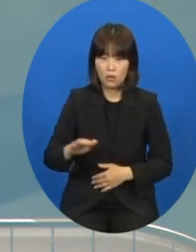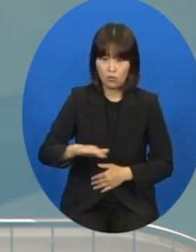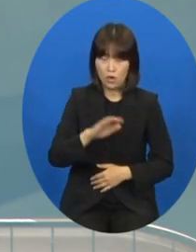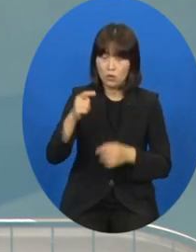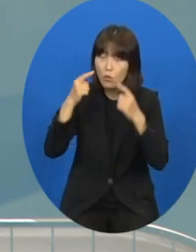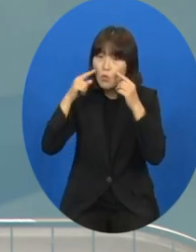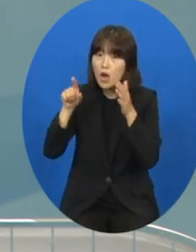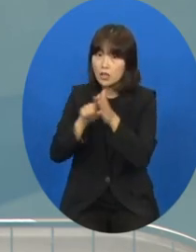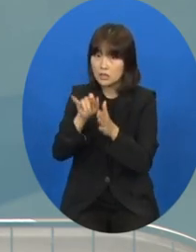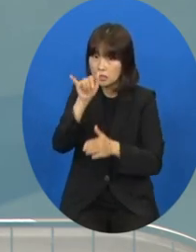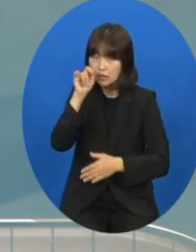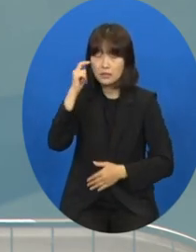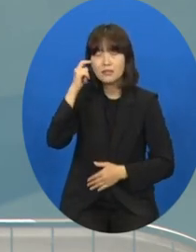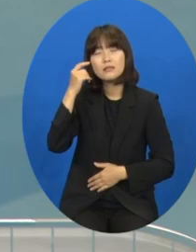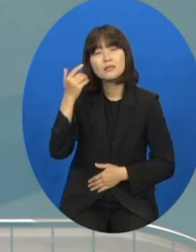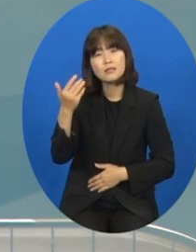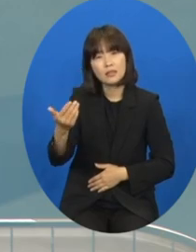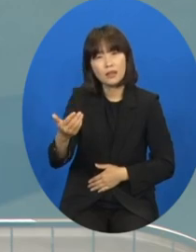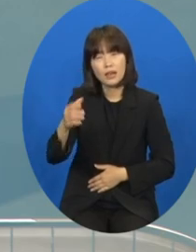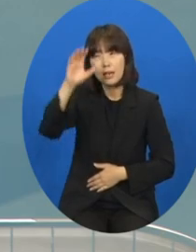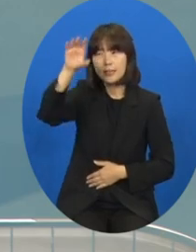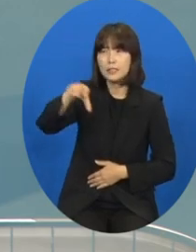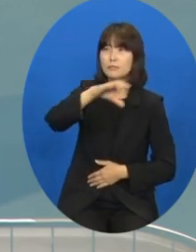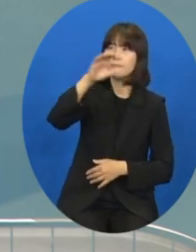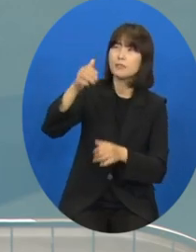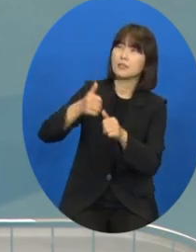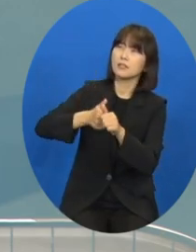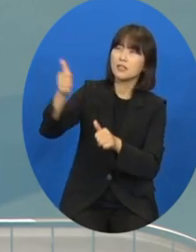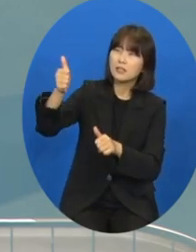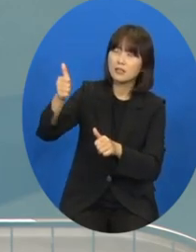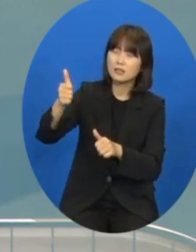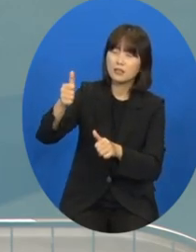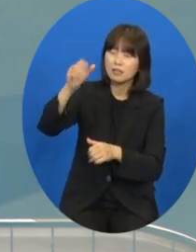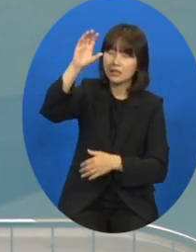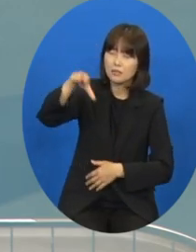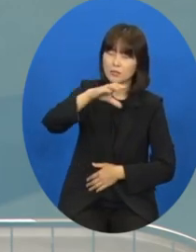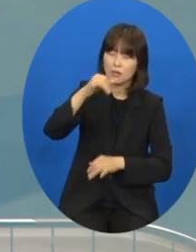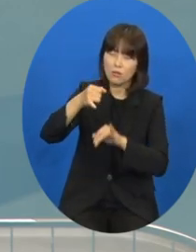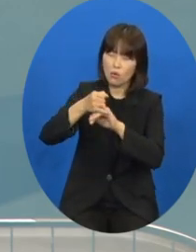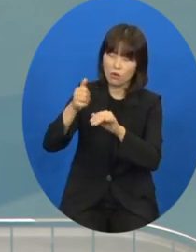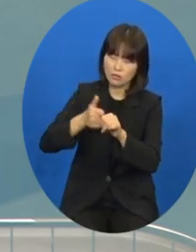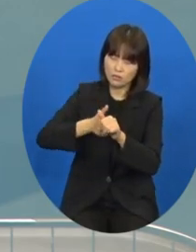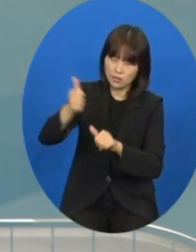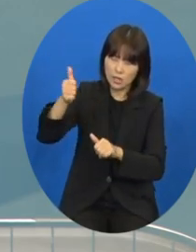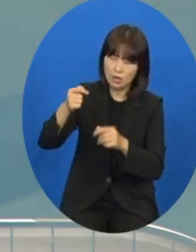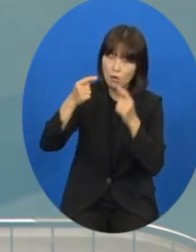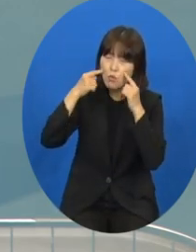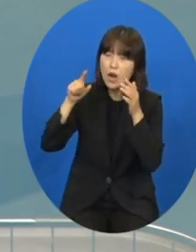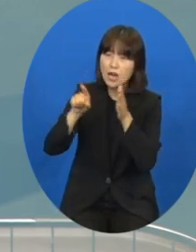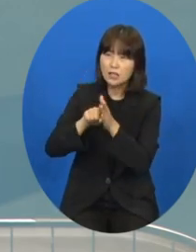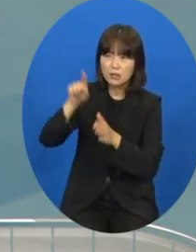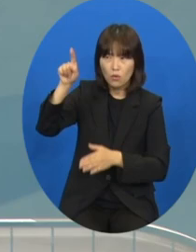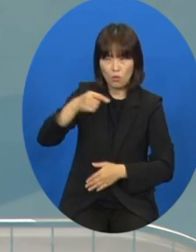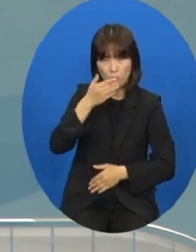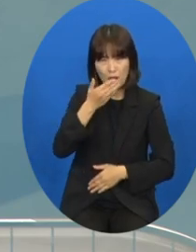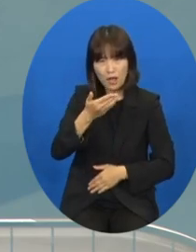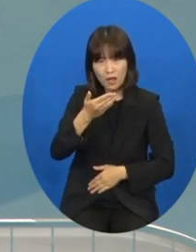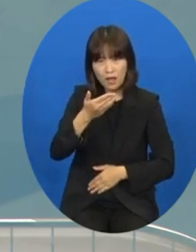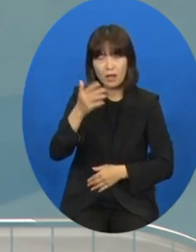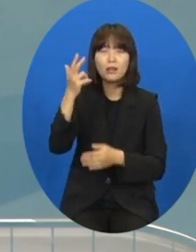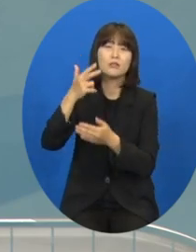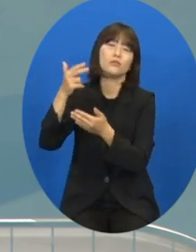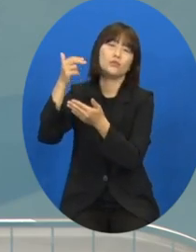수 있을까요? 십자가 승리, 반드시 십자가는 승리한다, 그런 확신이 올 수 있을까요?